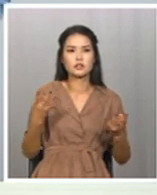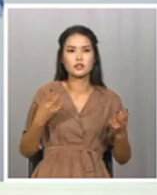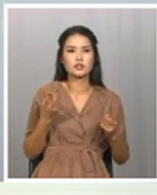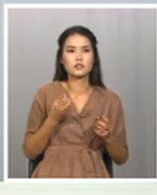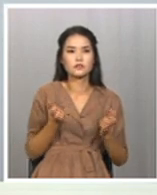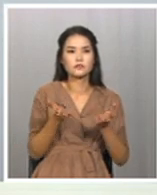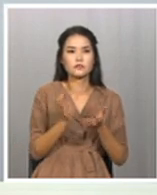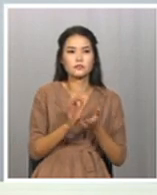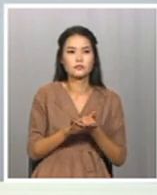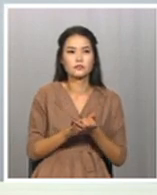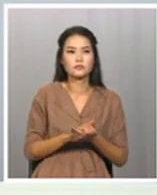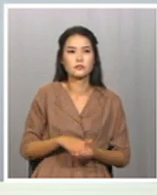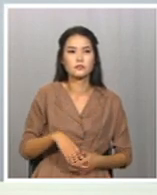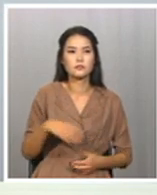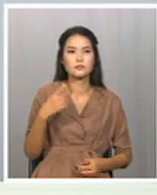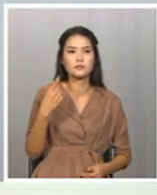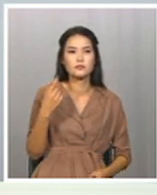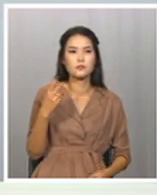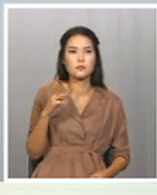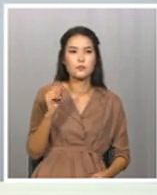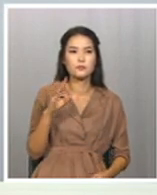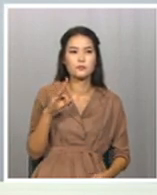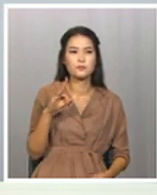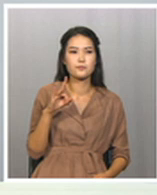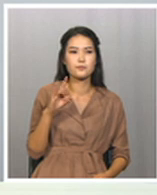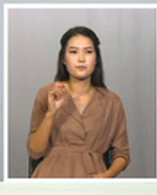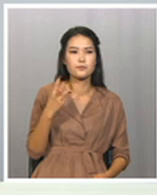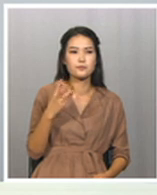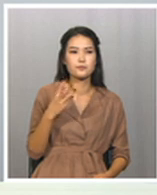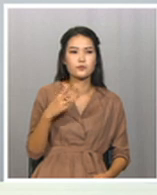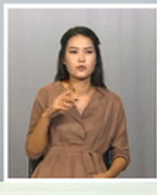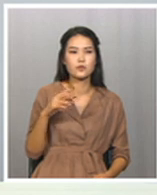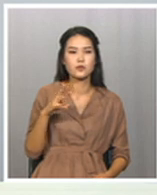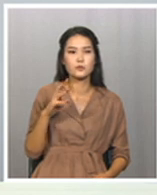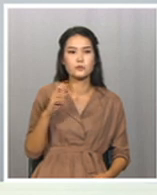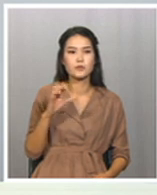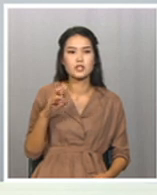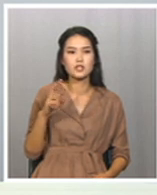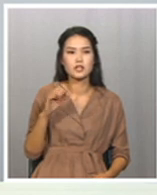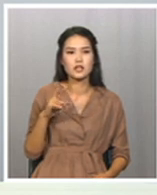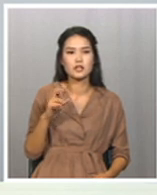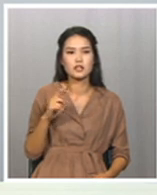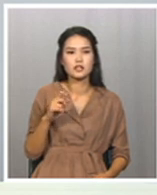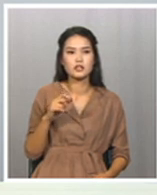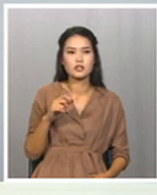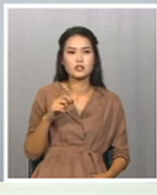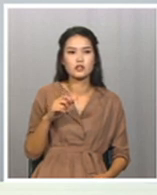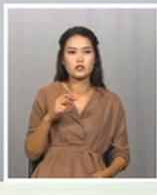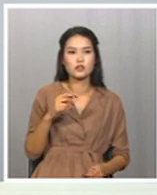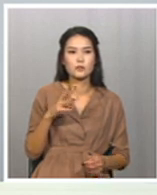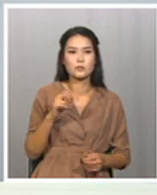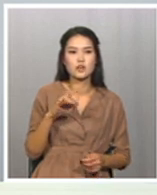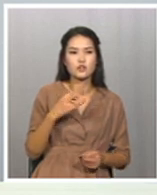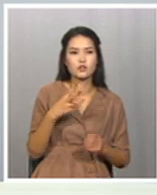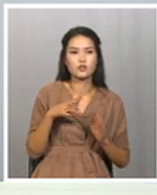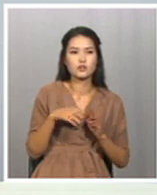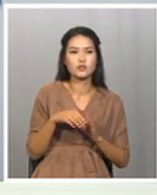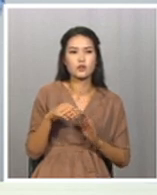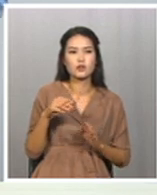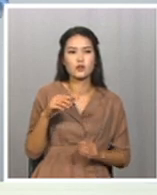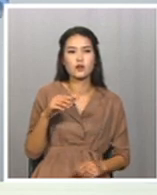өтейік. Мыс кесегі, мырыш түйіршігі,